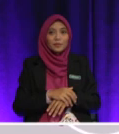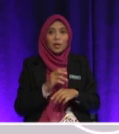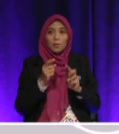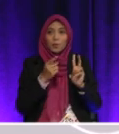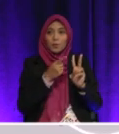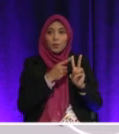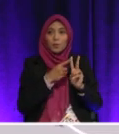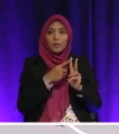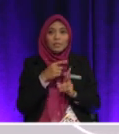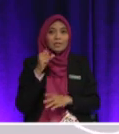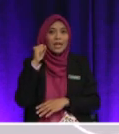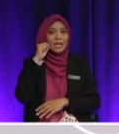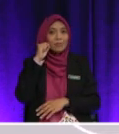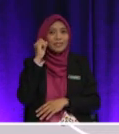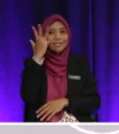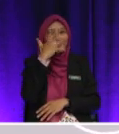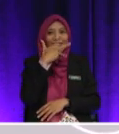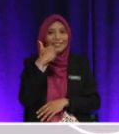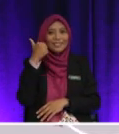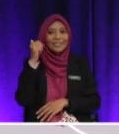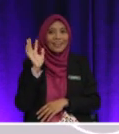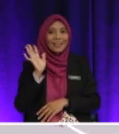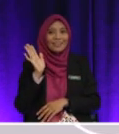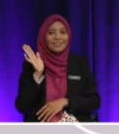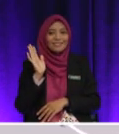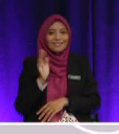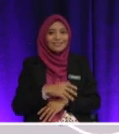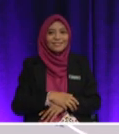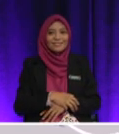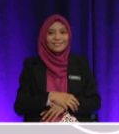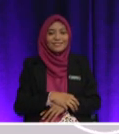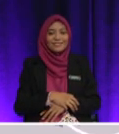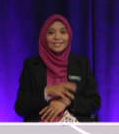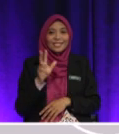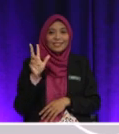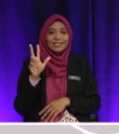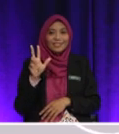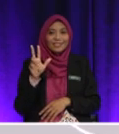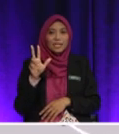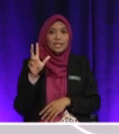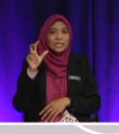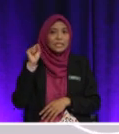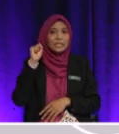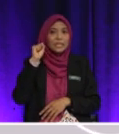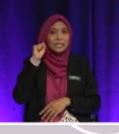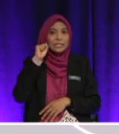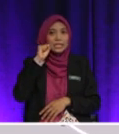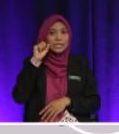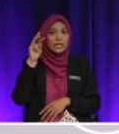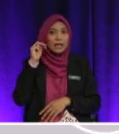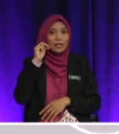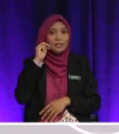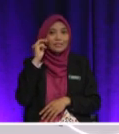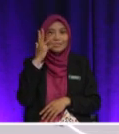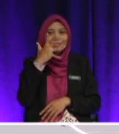yang cantik jadi teh Hai Syarifah oke yang ketiga Siti nomazlina yang Ayu